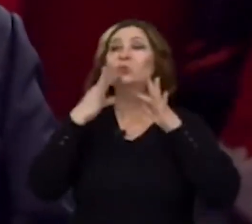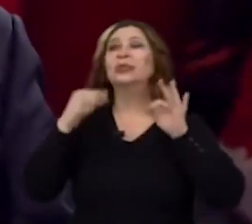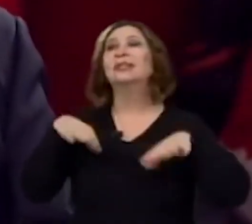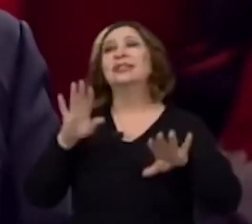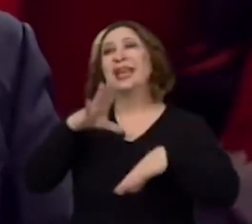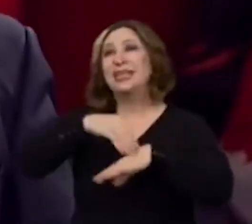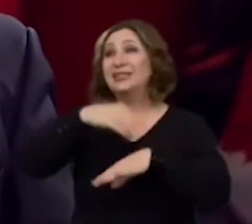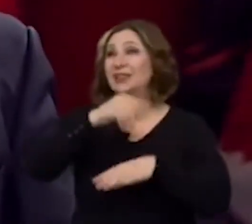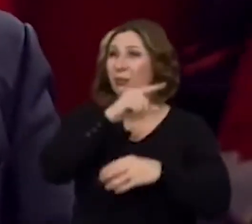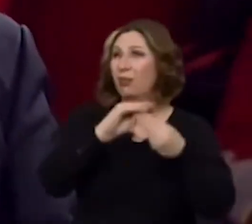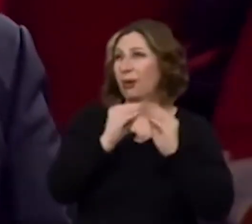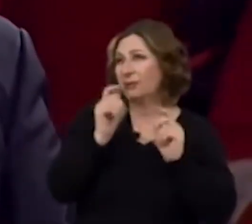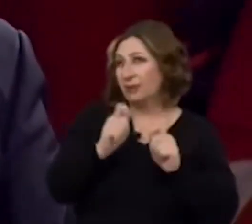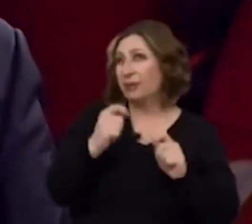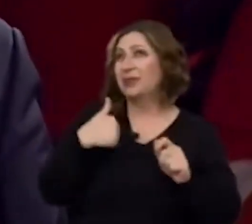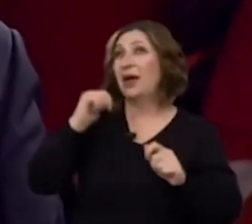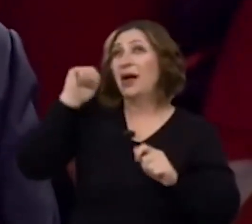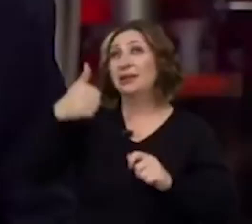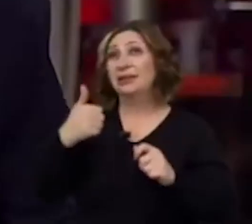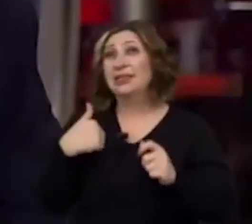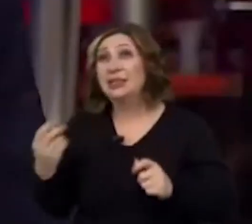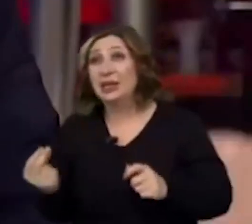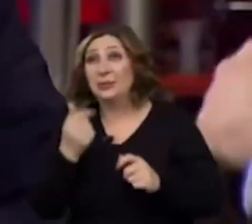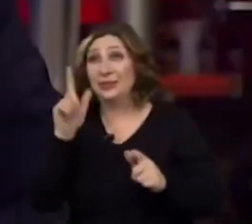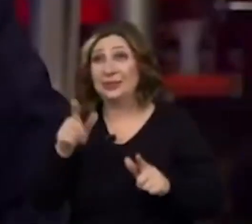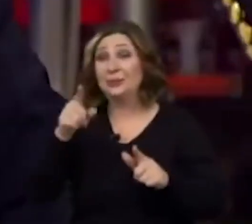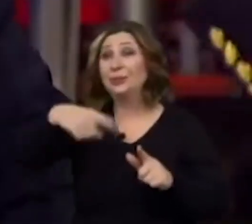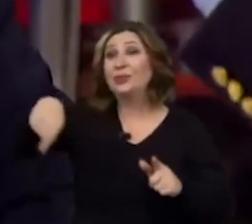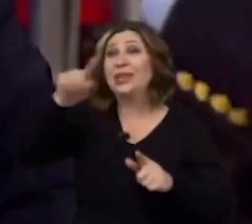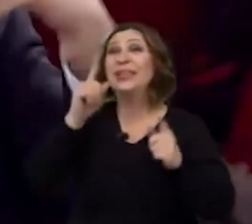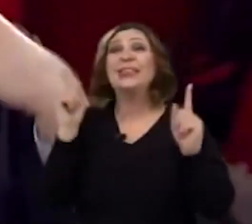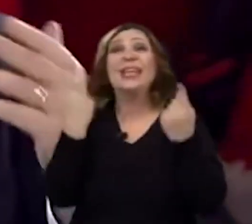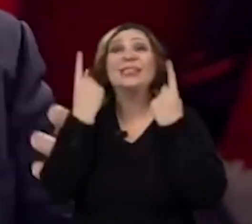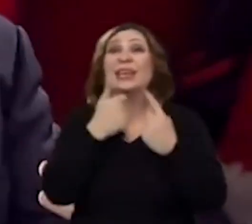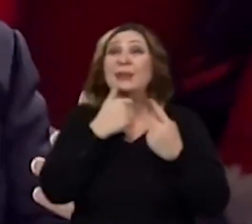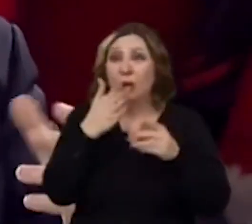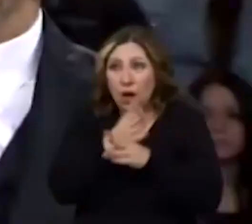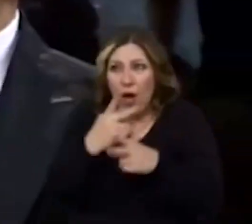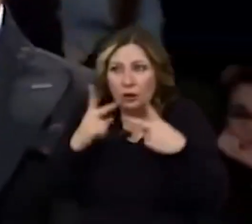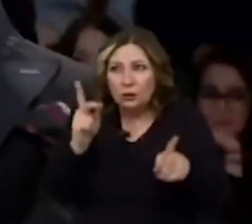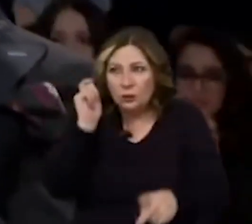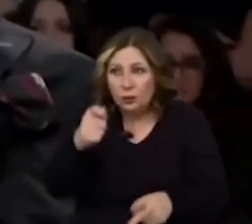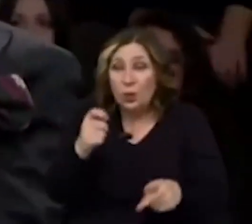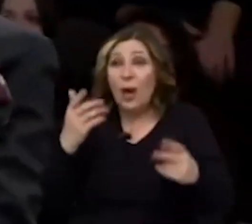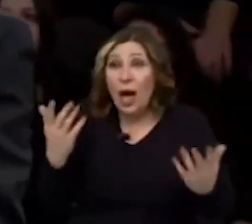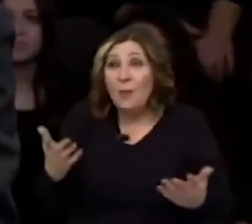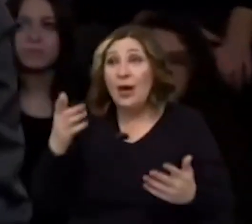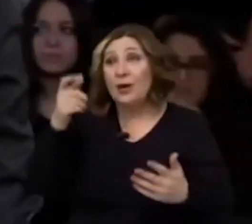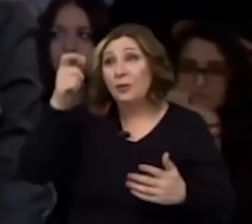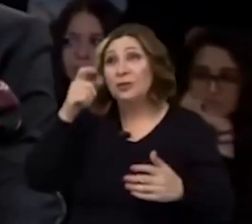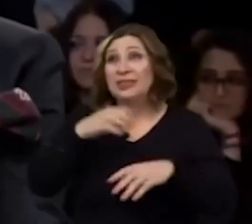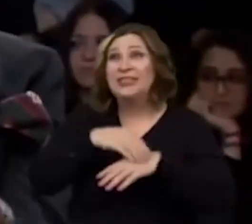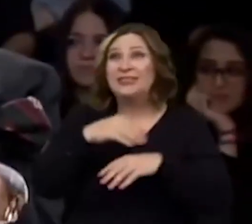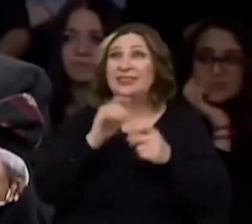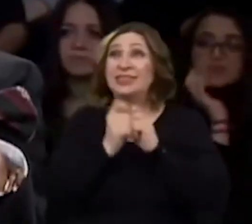değilse İsveç'te program yaparsan bize ertesi gün hayvanat bahçesine tıkarlar. Bunlar değişik bir hayvan. Hayır açık konuşayım. Ama Türkiye'ye İsveç'te kabul